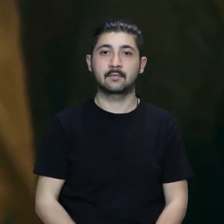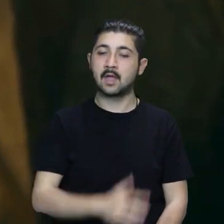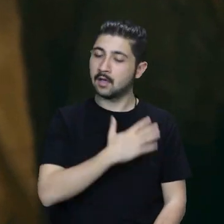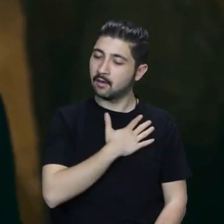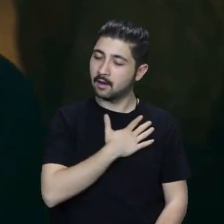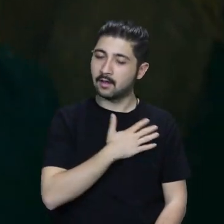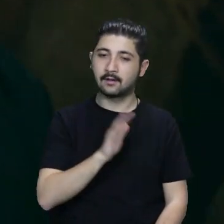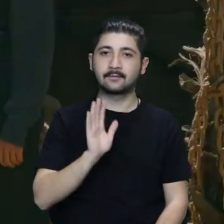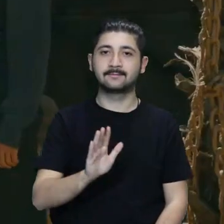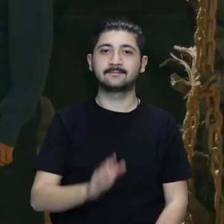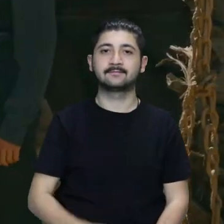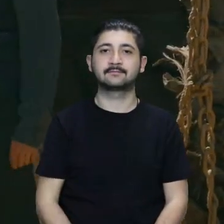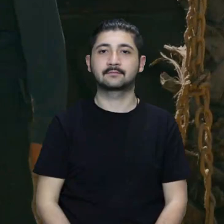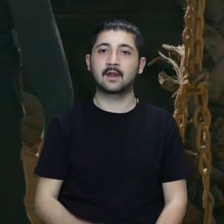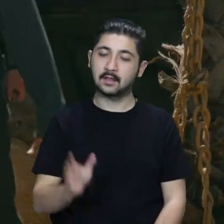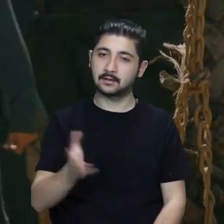Eyvallah. Hadi.